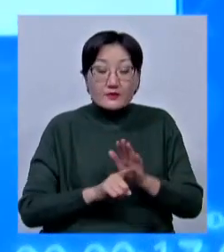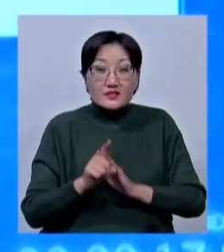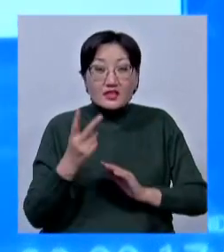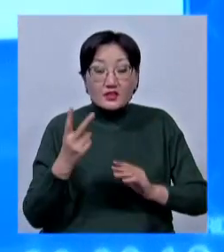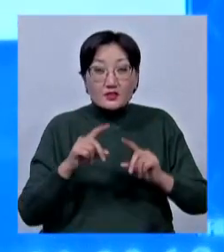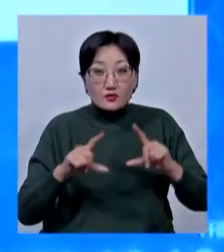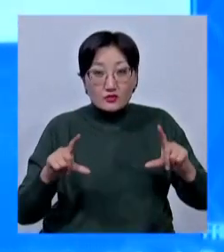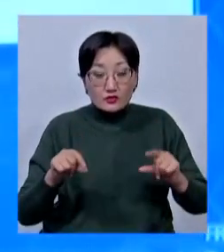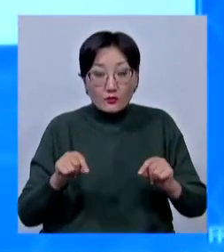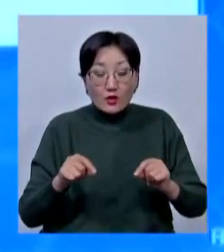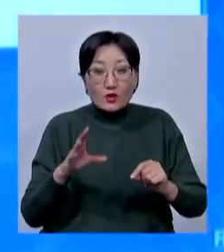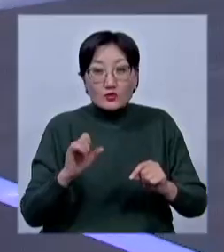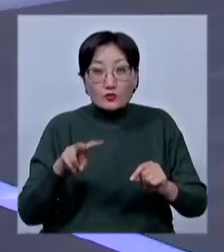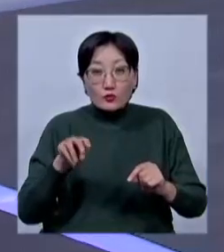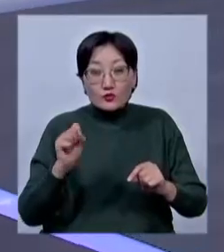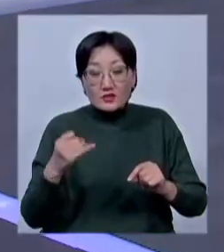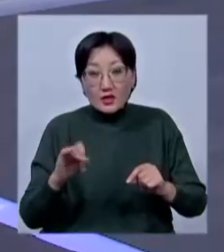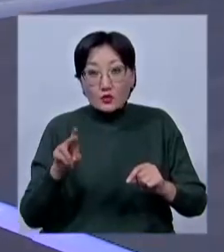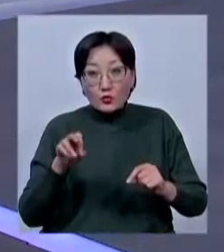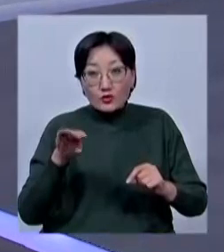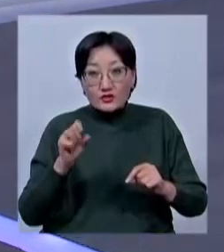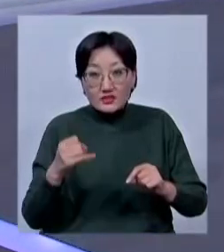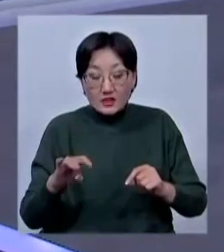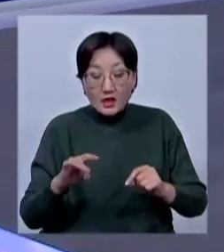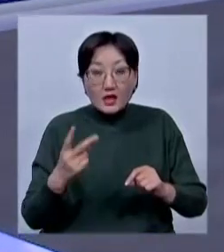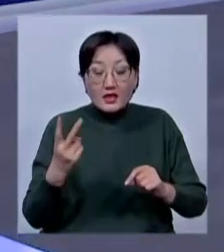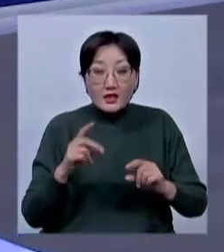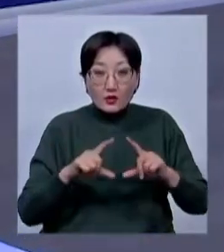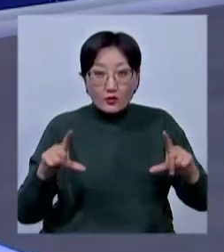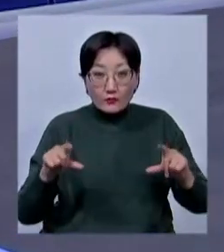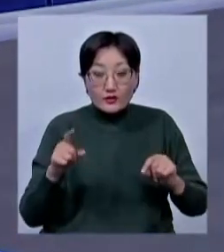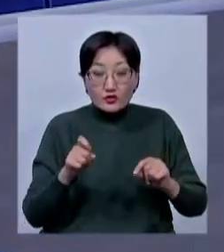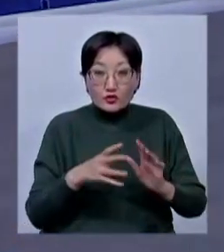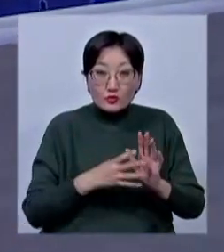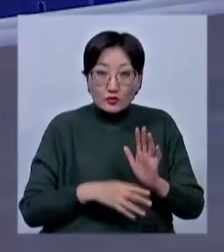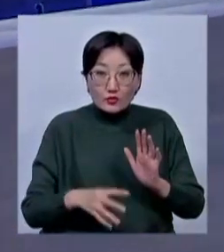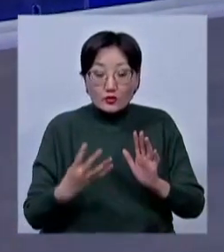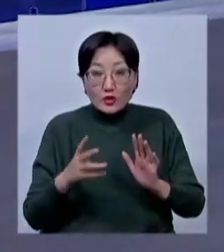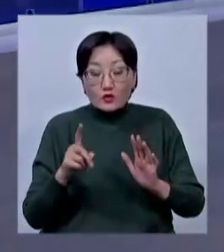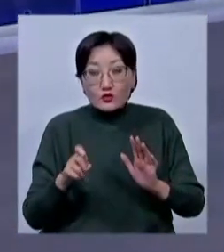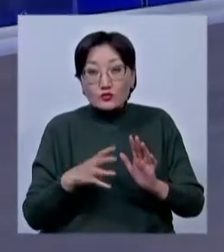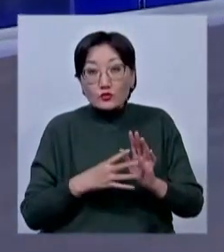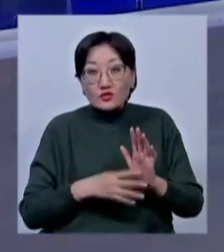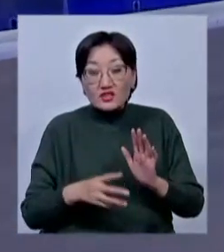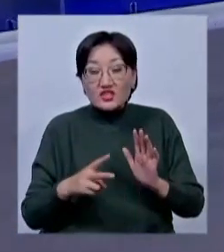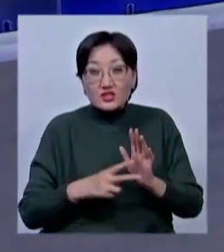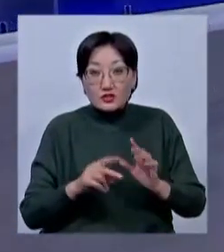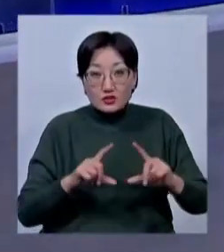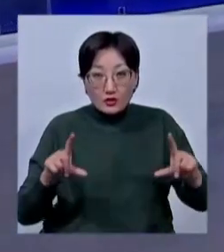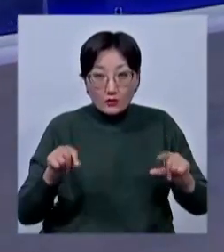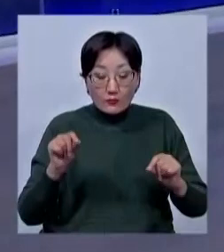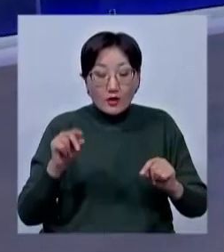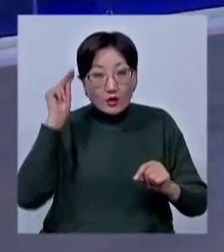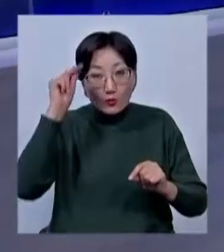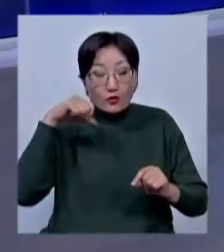мектеп, Сұлусай және Көлсай ықшам ауданындағы екі мектеп қана, 194-197 мектептер оқу